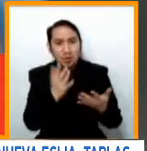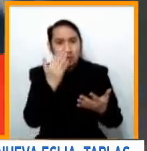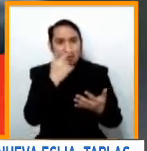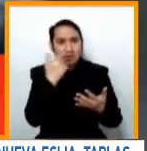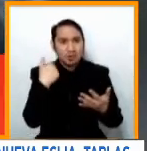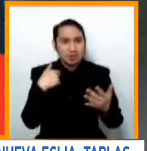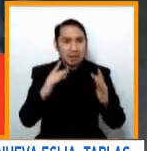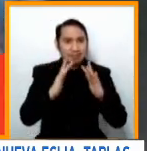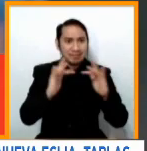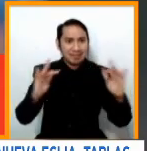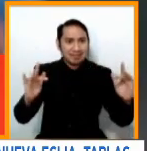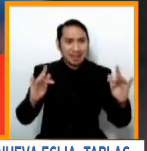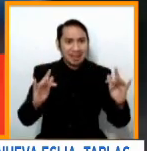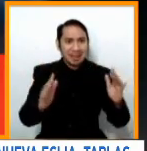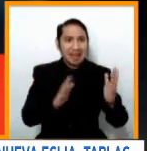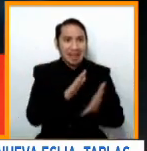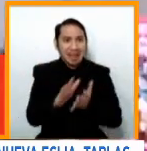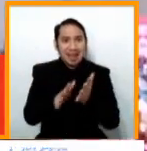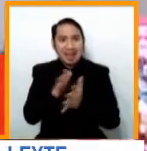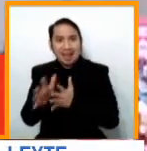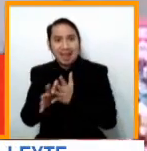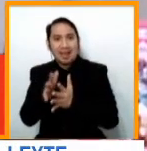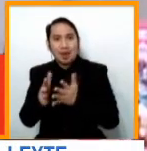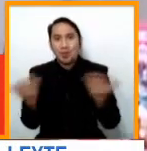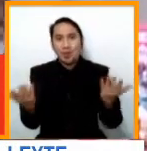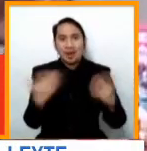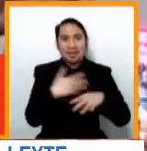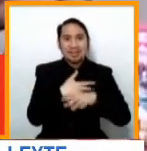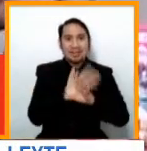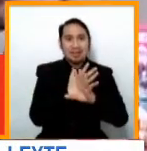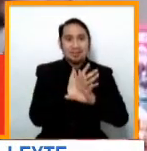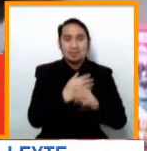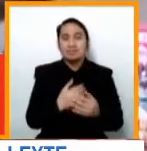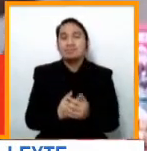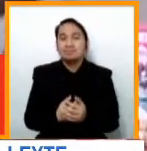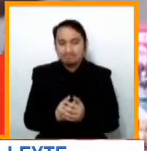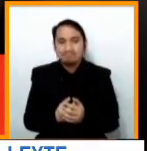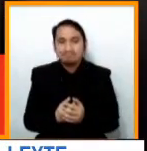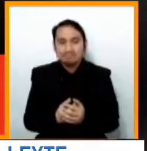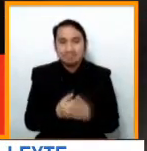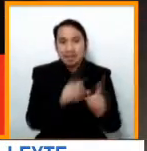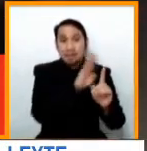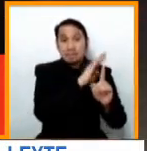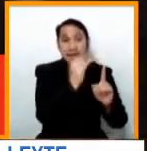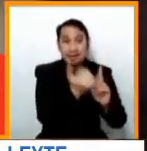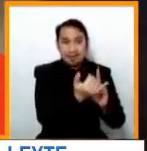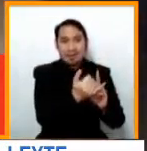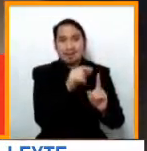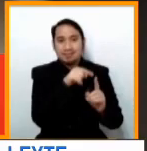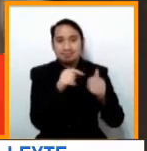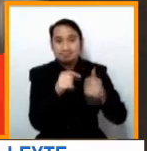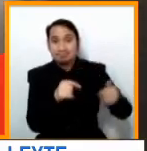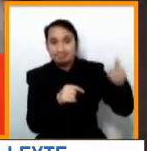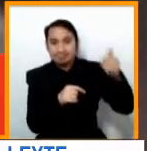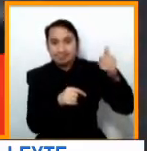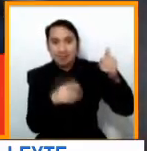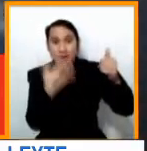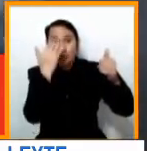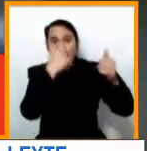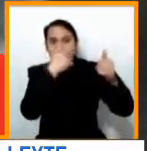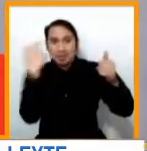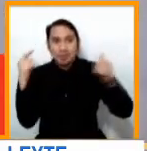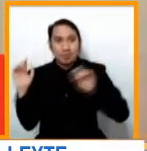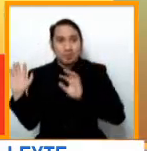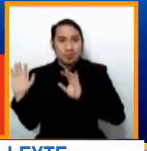isang lugar sa barangay Katigan, Davao City. Paliwanag ng punong barangay, dinarayo raw ang kanilang lugar dahil sa magagandang tanawin